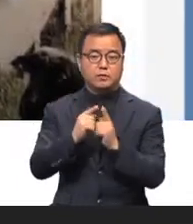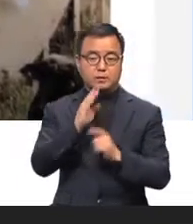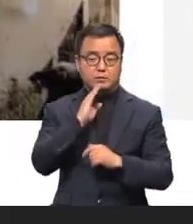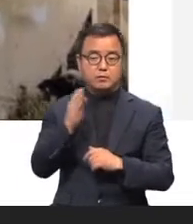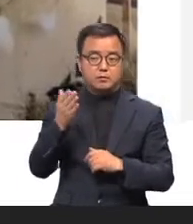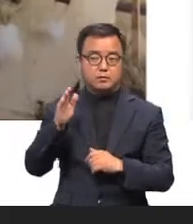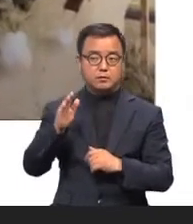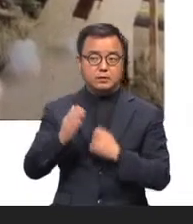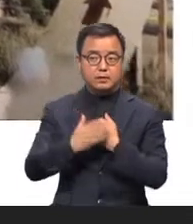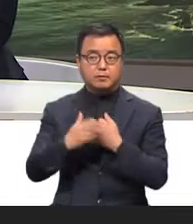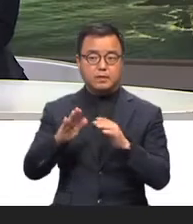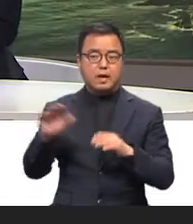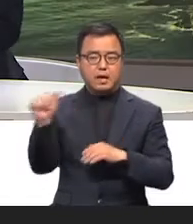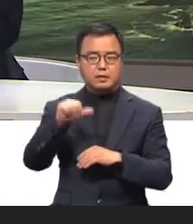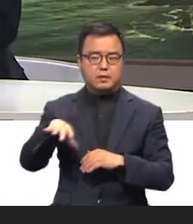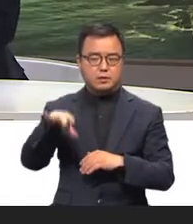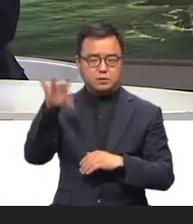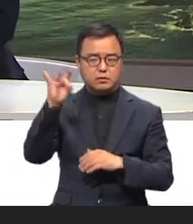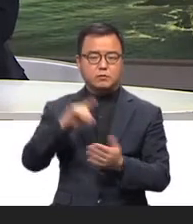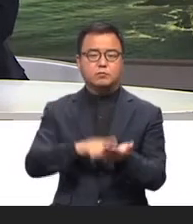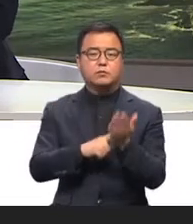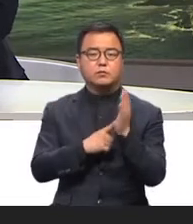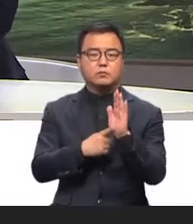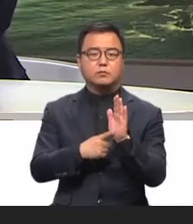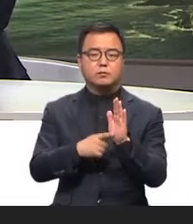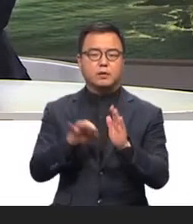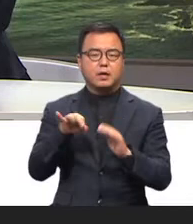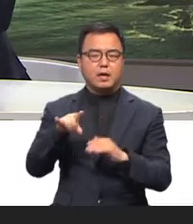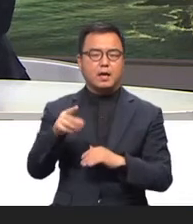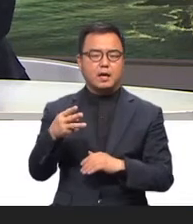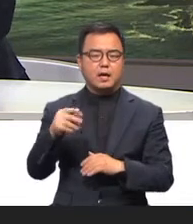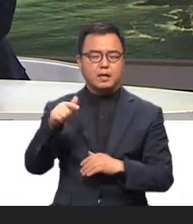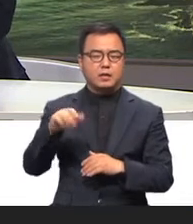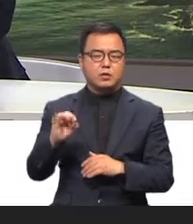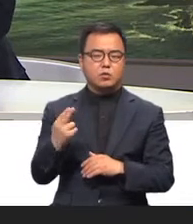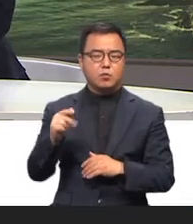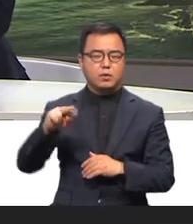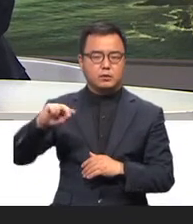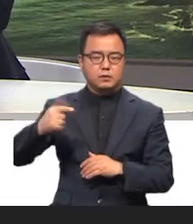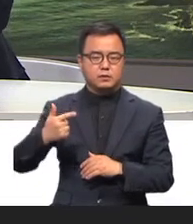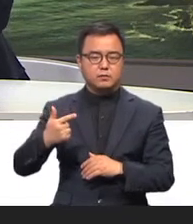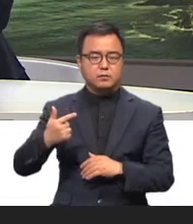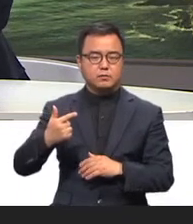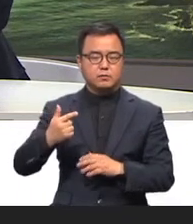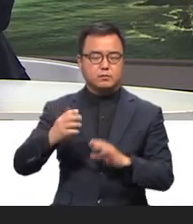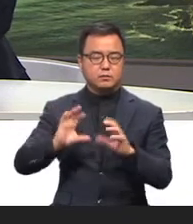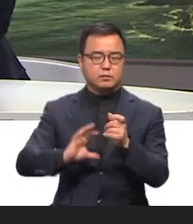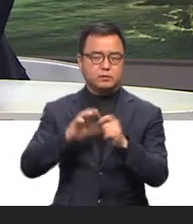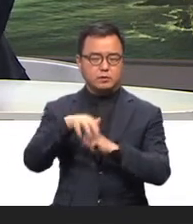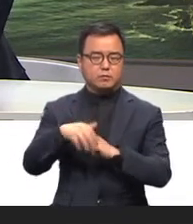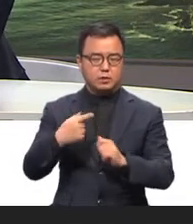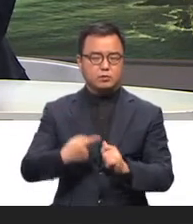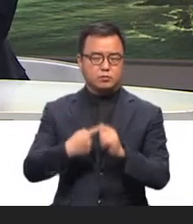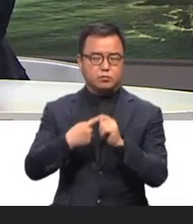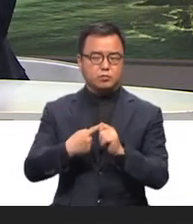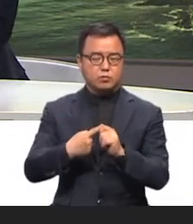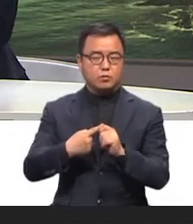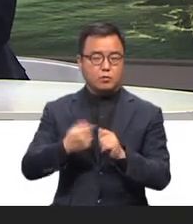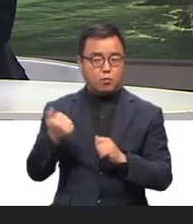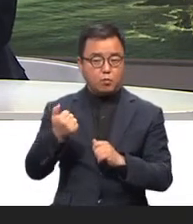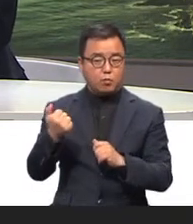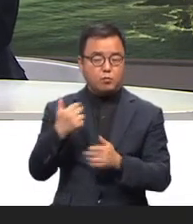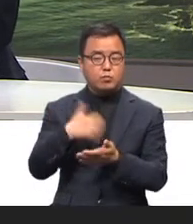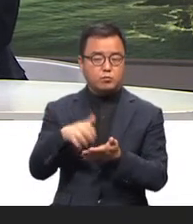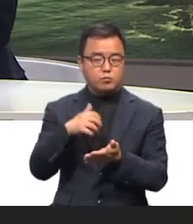아시아 최초의 단독 전시고요. 또 에릭 요한슨 전 세계 최대 규모의 전시입니다. 대표작 약 50여 점의